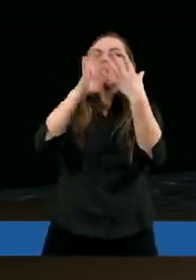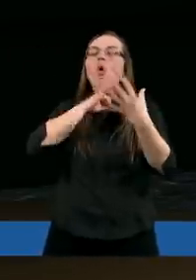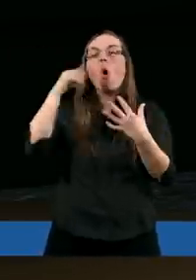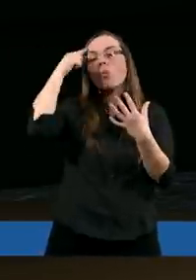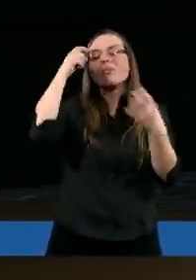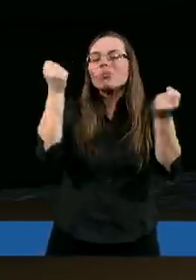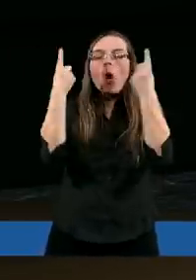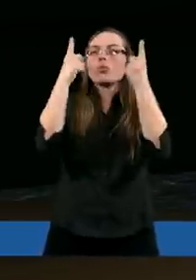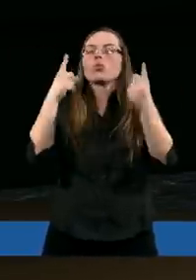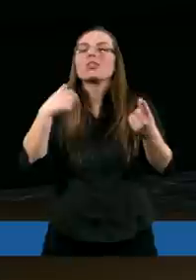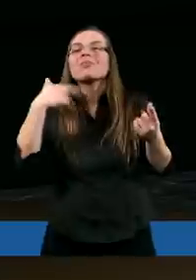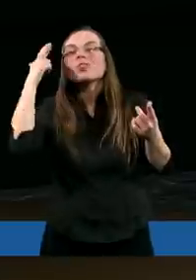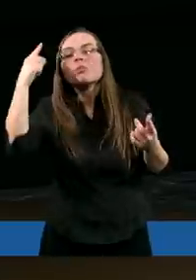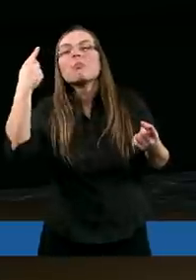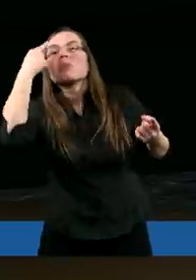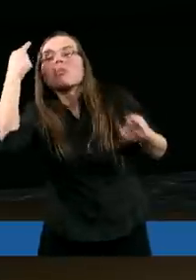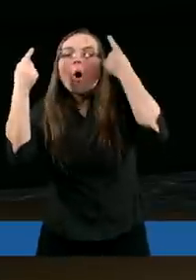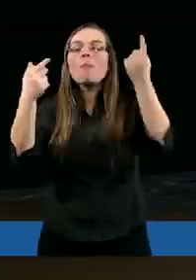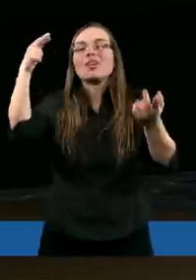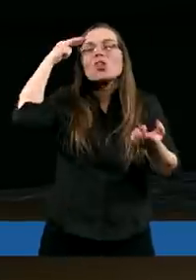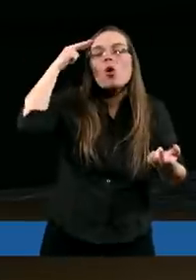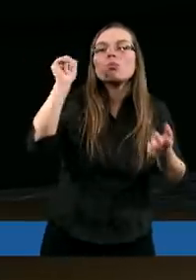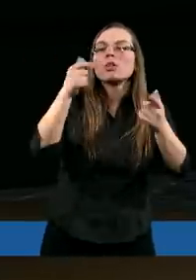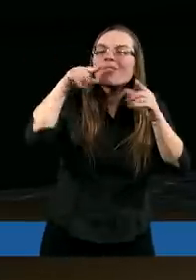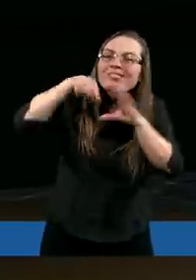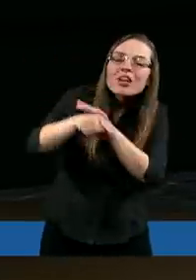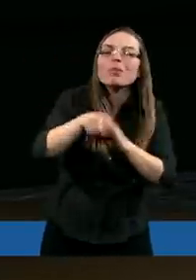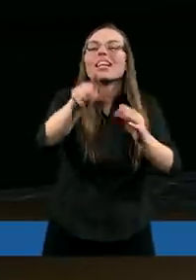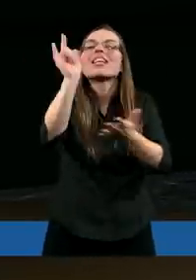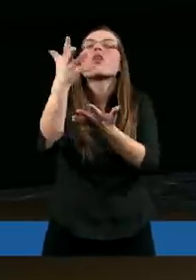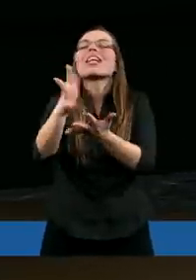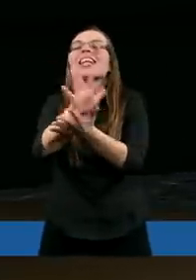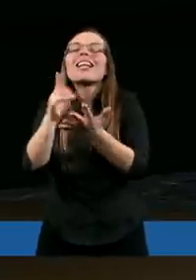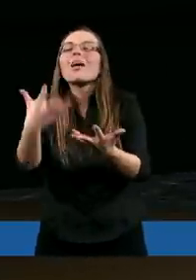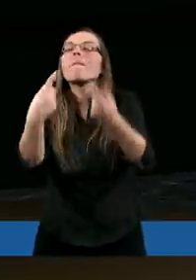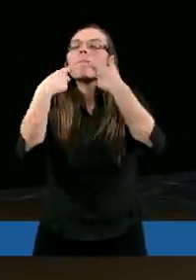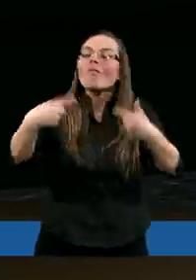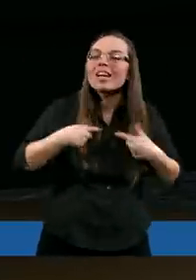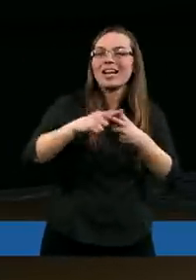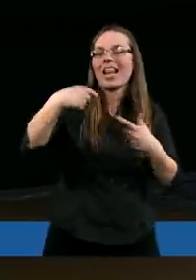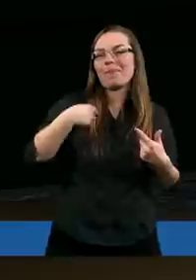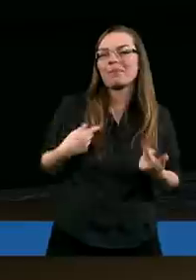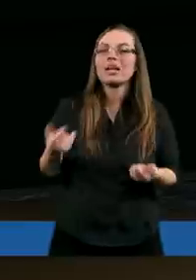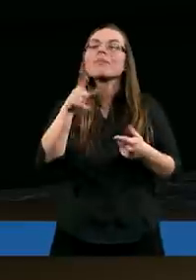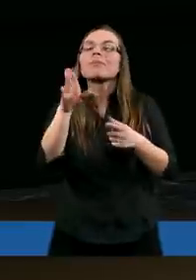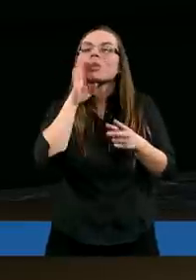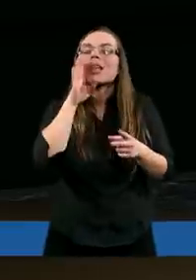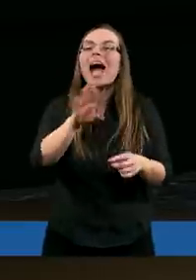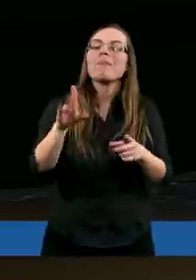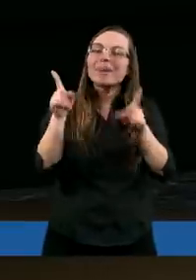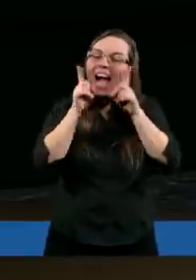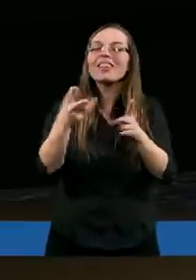właśnie, co Pan Jezus chciał przez ten tekst powiedzieć. I naprawdę, jeśli się tak z głębi